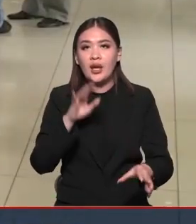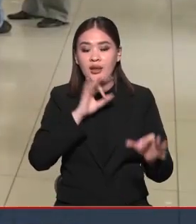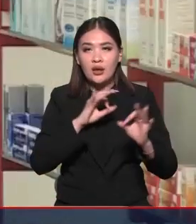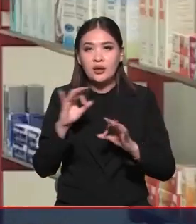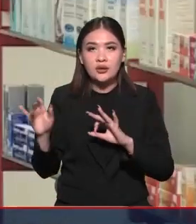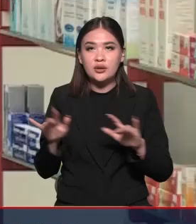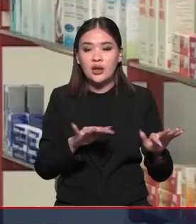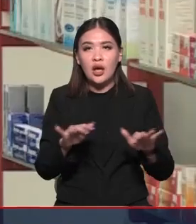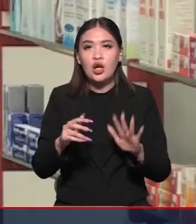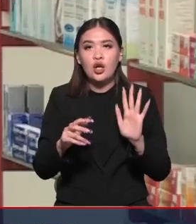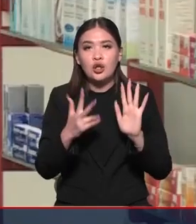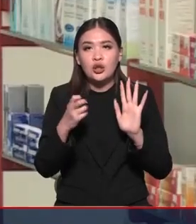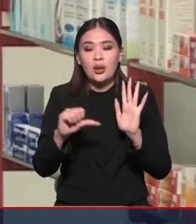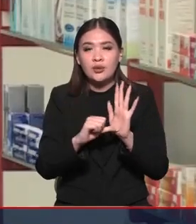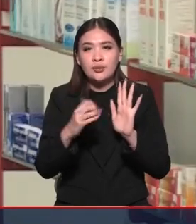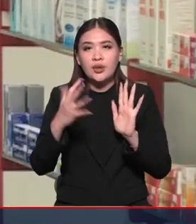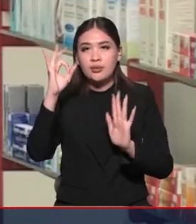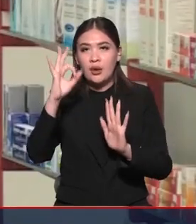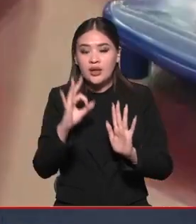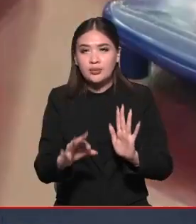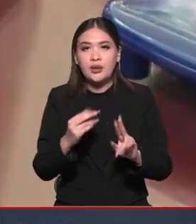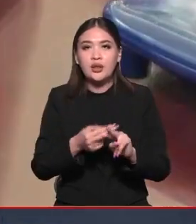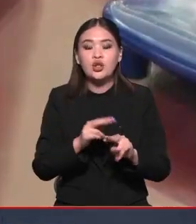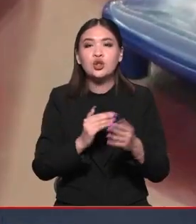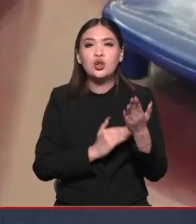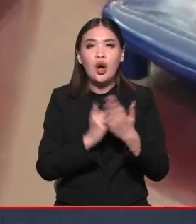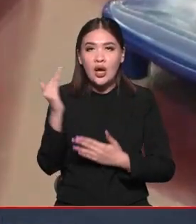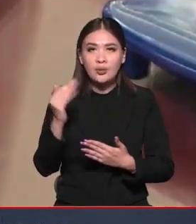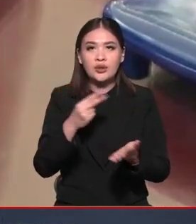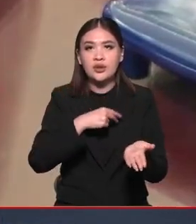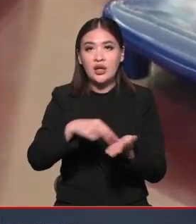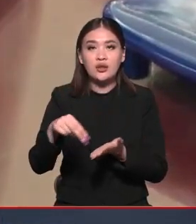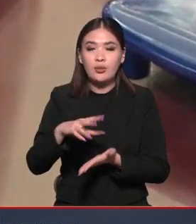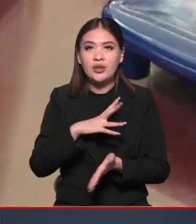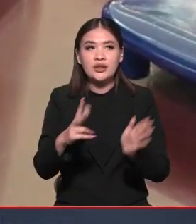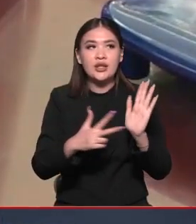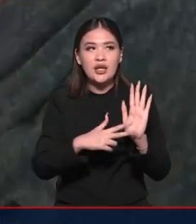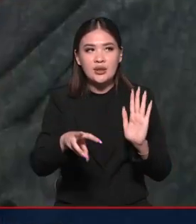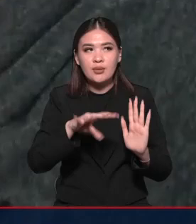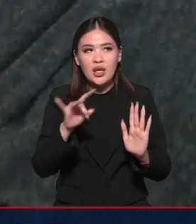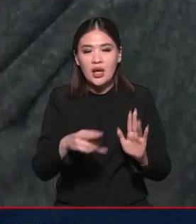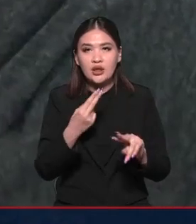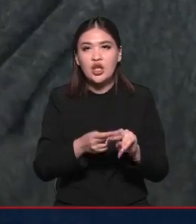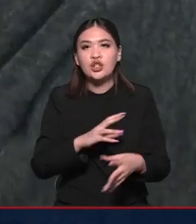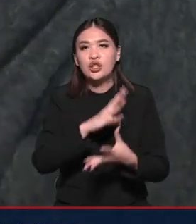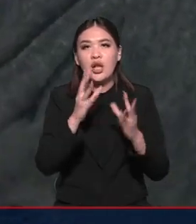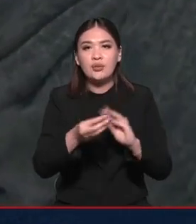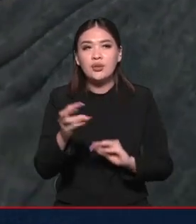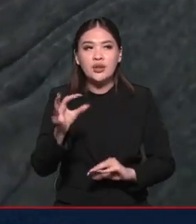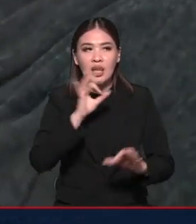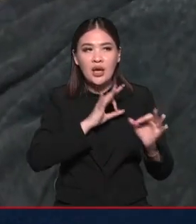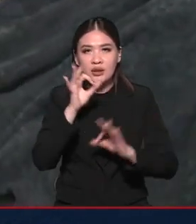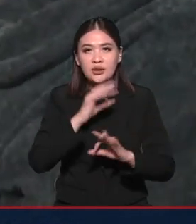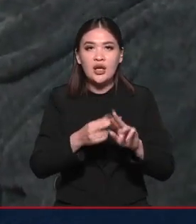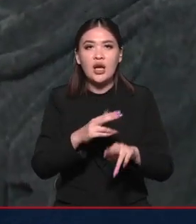нарықтан 365%-ға дейін жоғары бағамен сатып алып отырған. Нәтижесінде шығын 8 миллиард теңгеден асқан. Жалпы еліміздегі дәрі-дәрмек